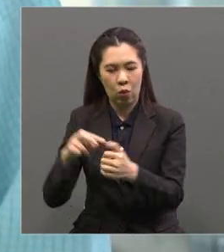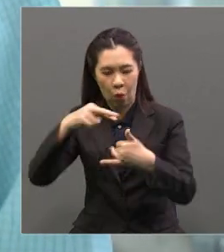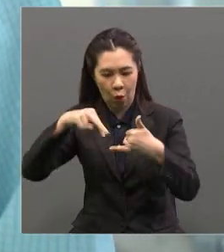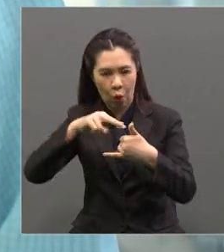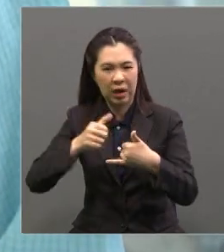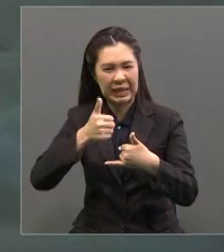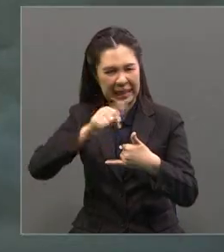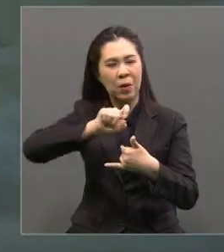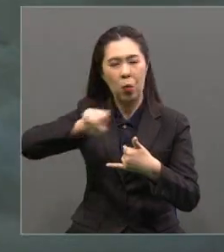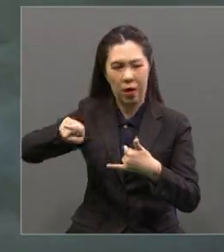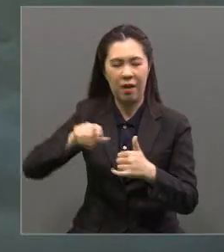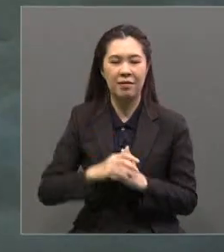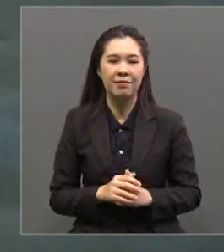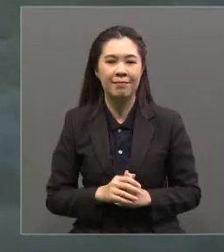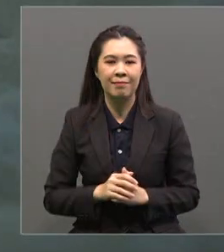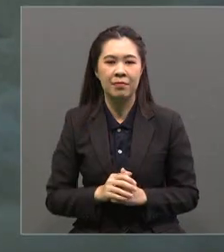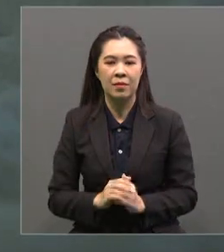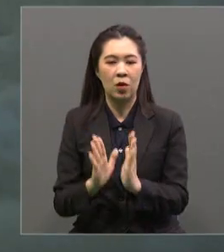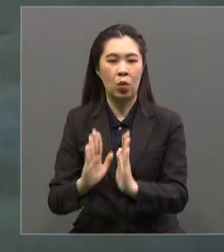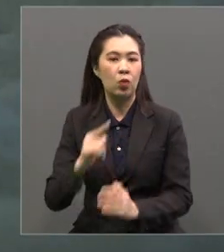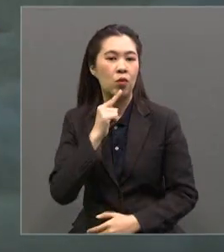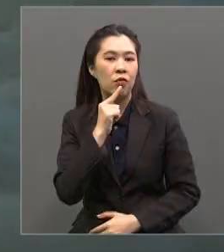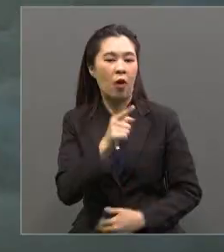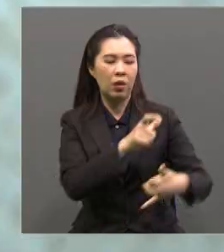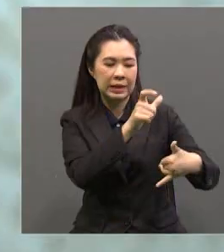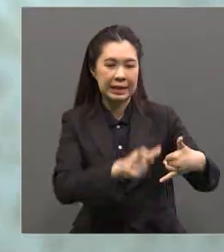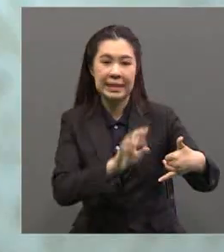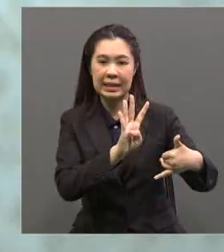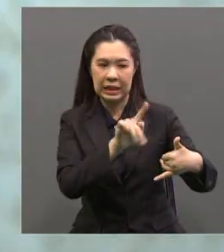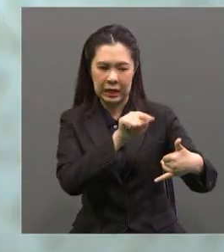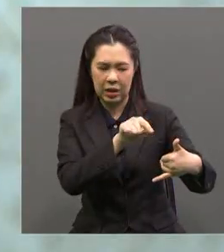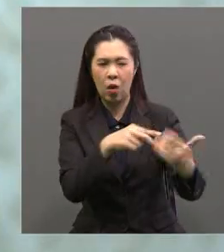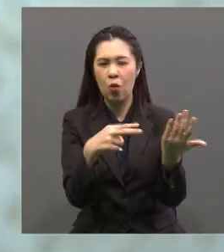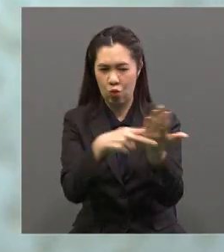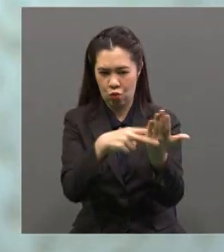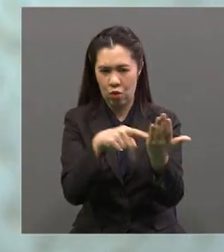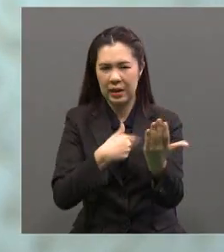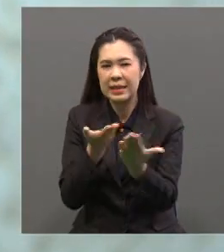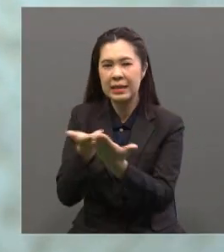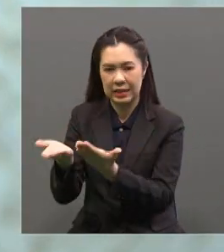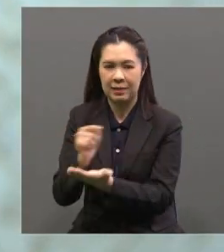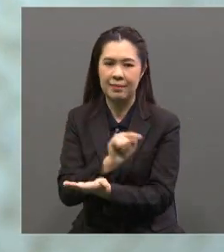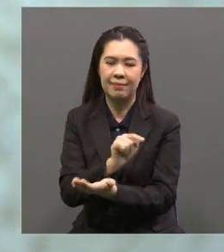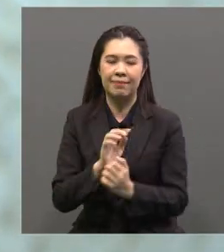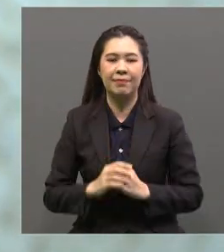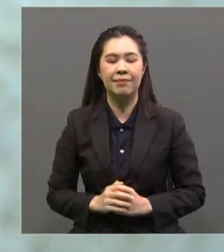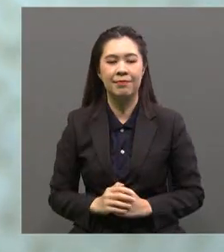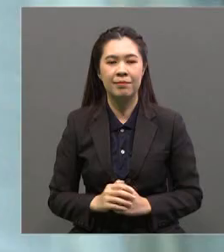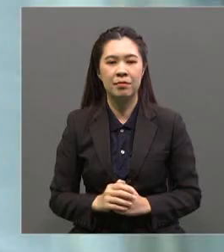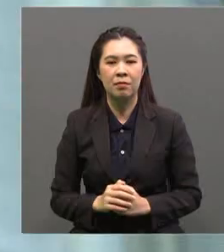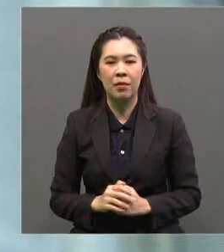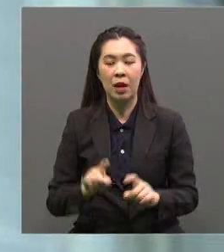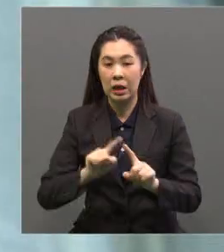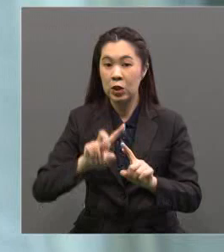ฝ่าวิพิลาเวียจึงขอให้ผู้ถูกฟ้องคดีทั้ง 4ระงับการจัดซื้อยาฝ่าวิภิราวเวียรวมไปถึง